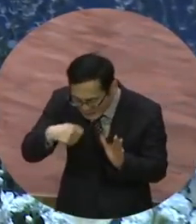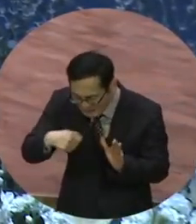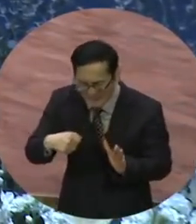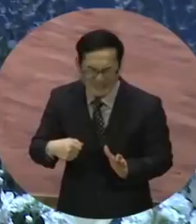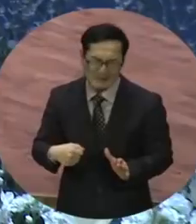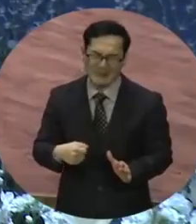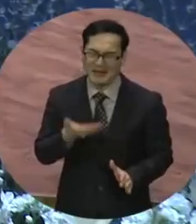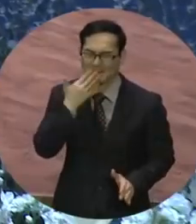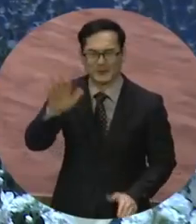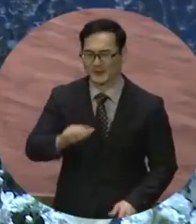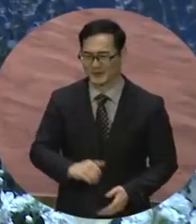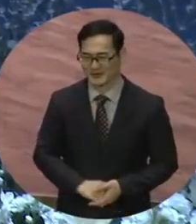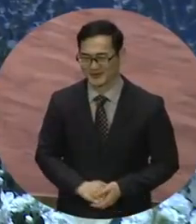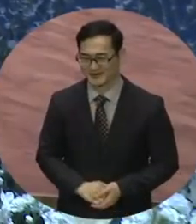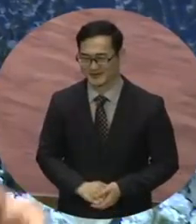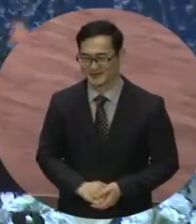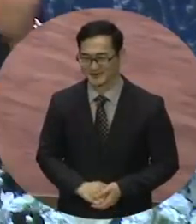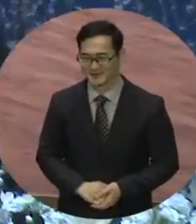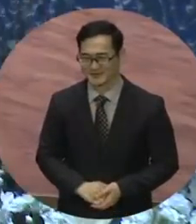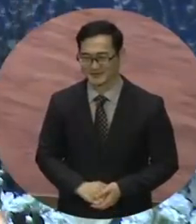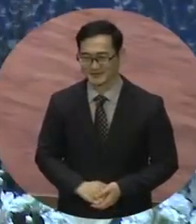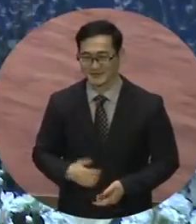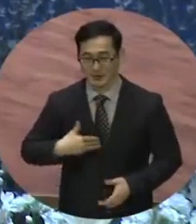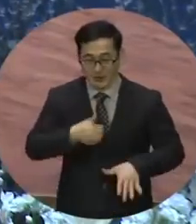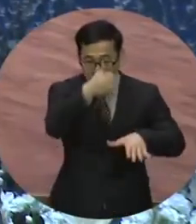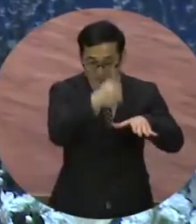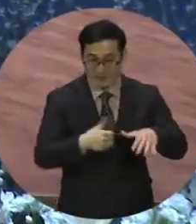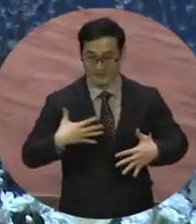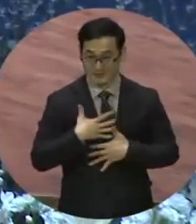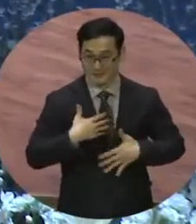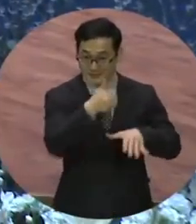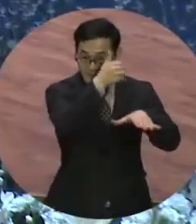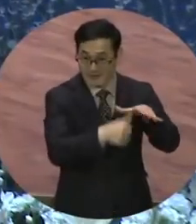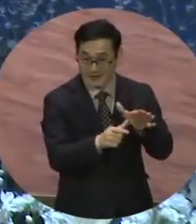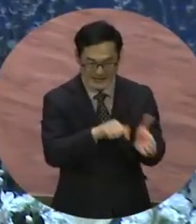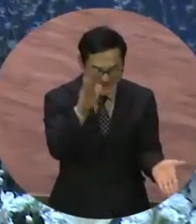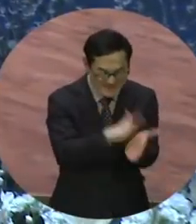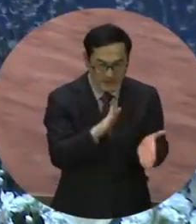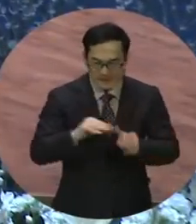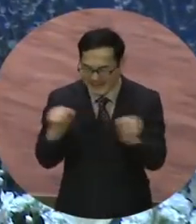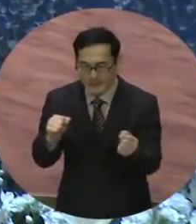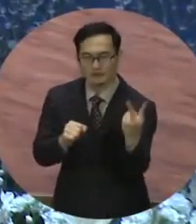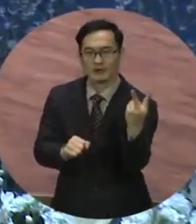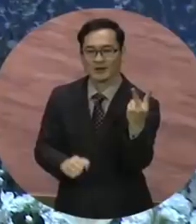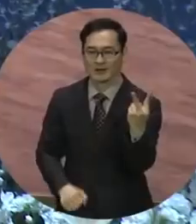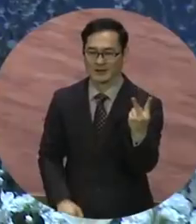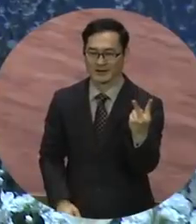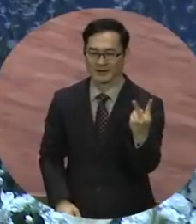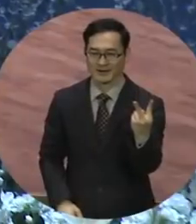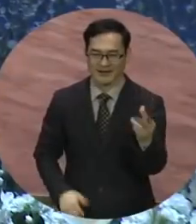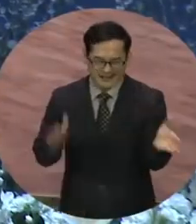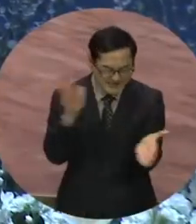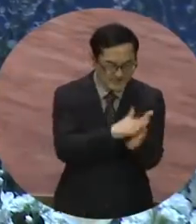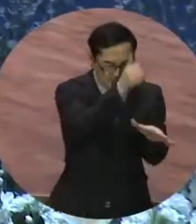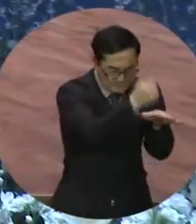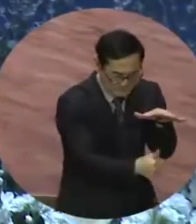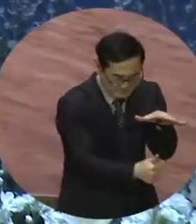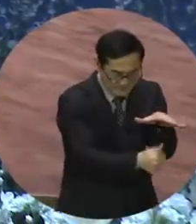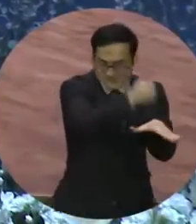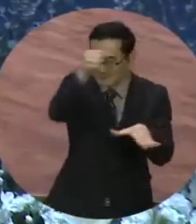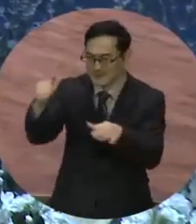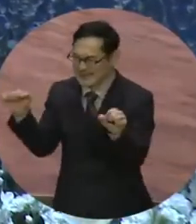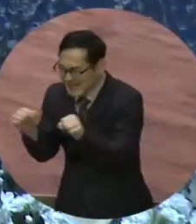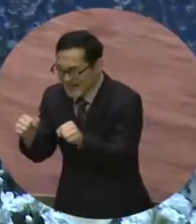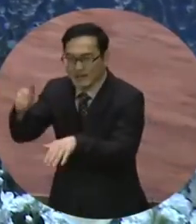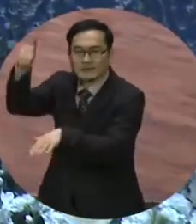이 운동하고요 사우나를 가도요 싹 싸우자고 막 바로 막 열탕이더라. 열탕 온탕 안